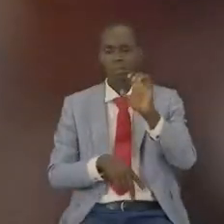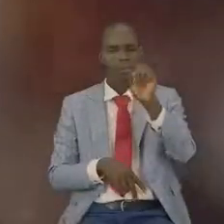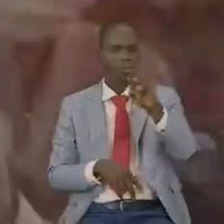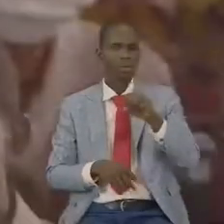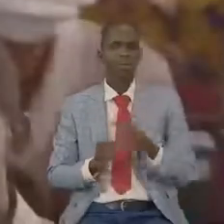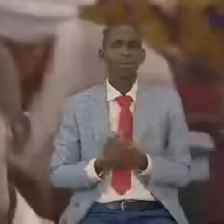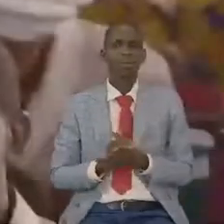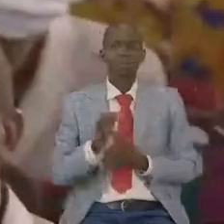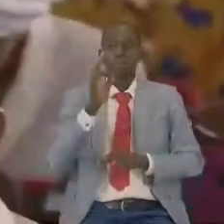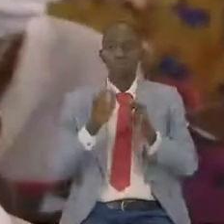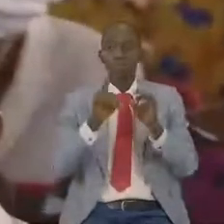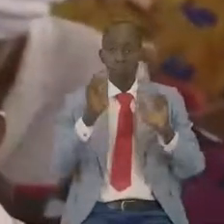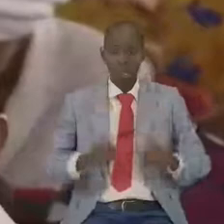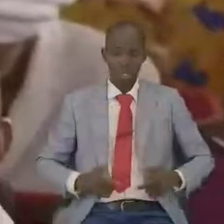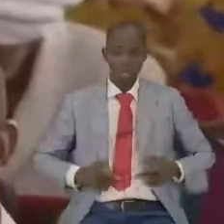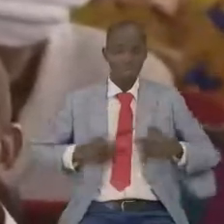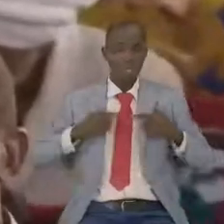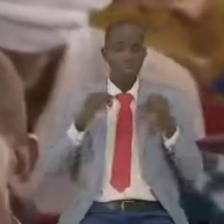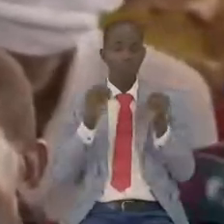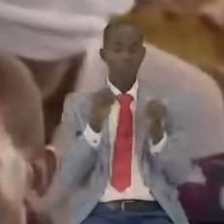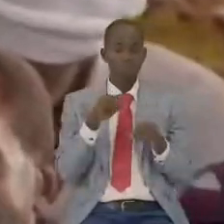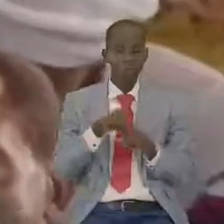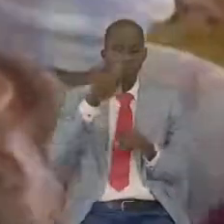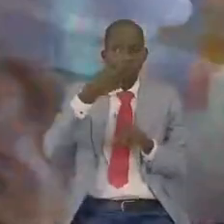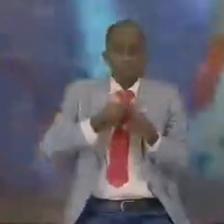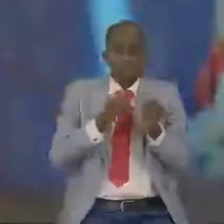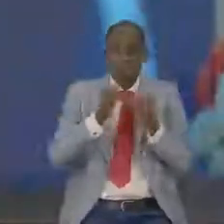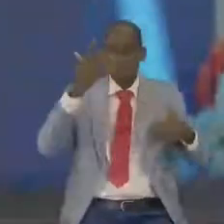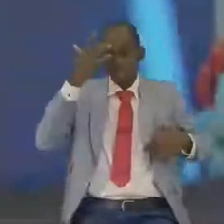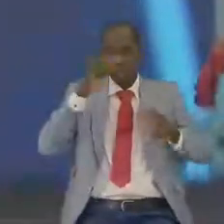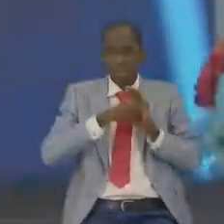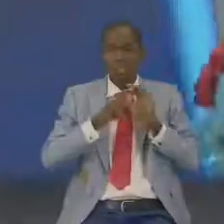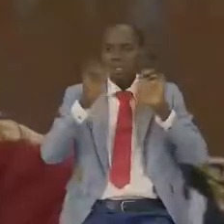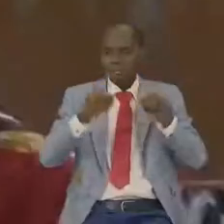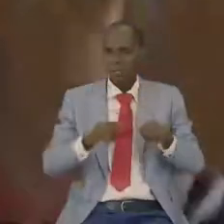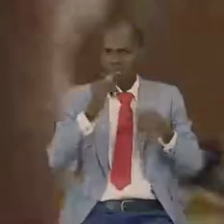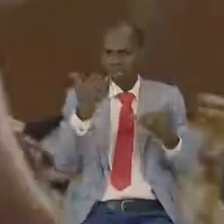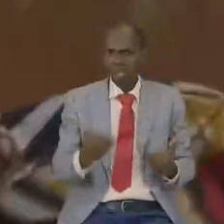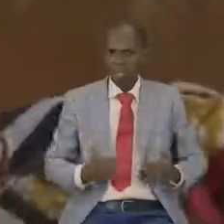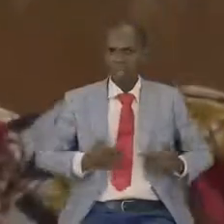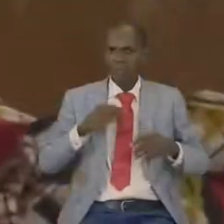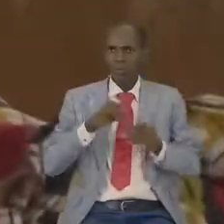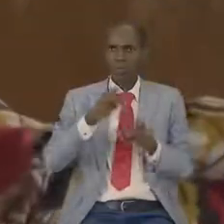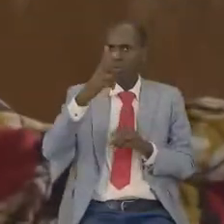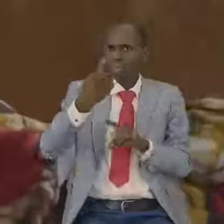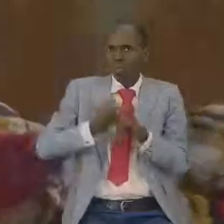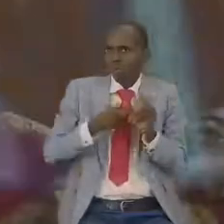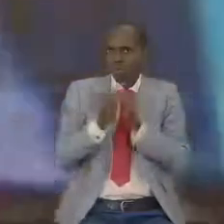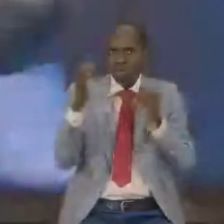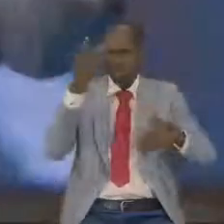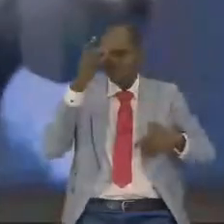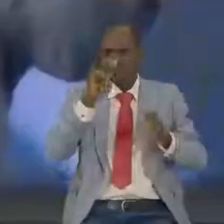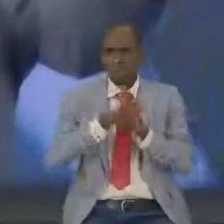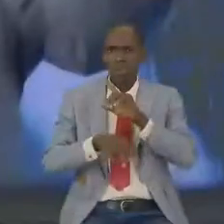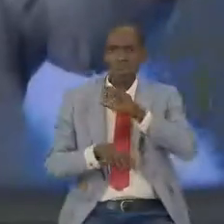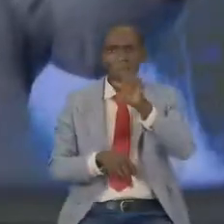Si tu peux vivre un mois, est-ce que tu peux doubler cela et être en bonne santé pendant 2 mois? Est-ce que tu peux vivre au